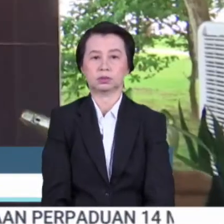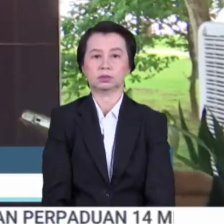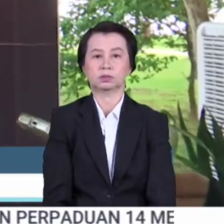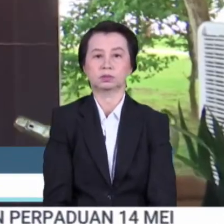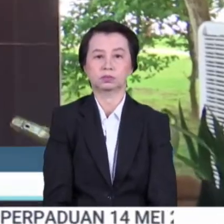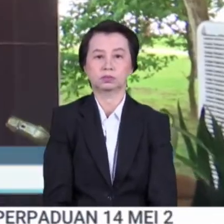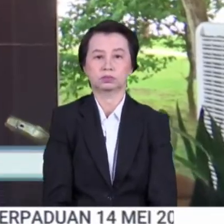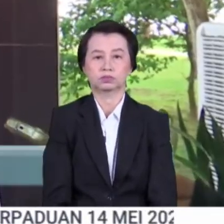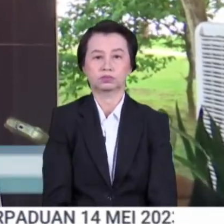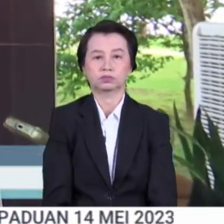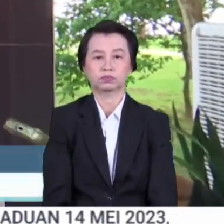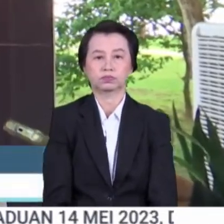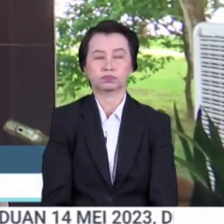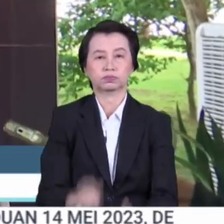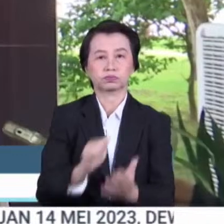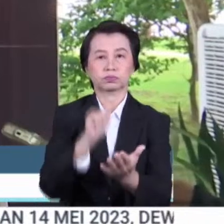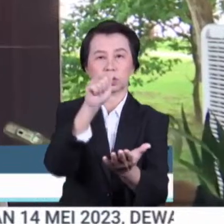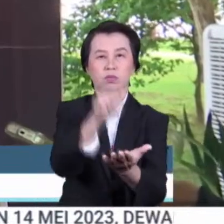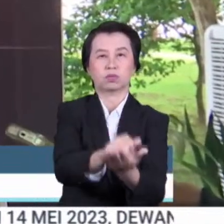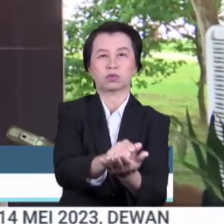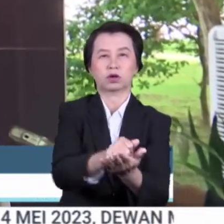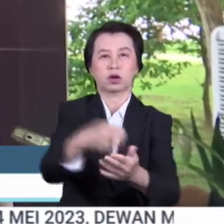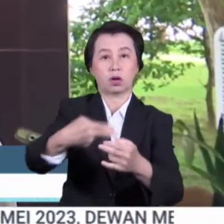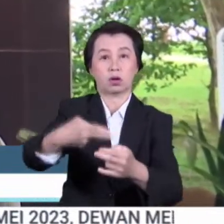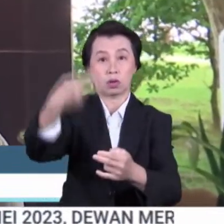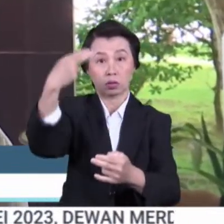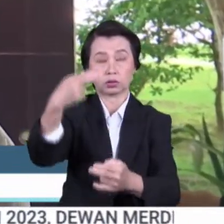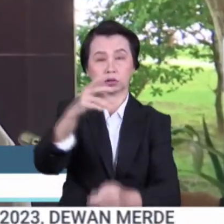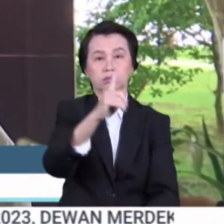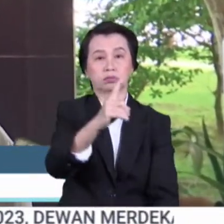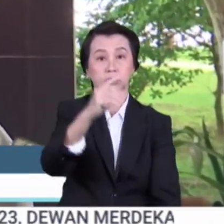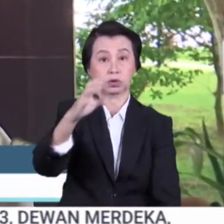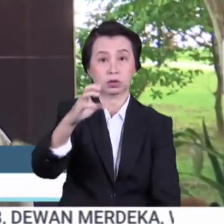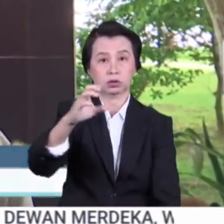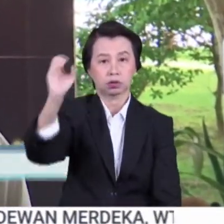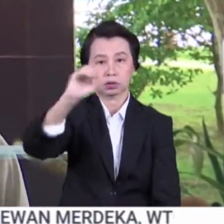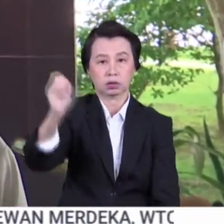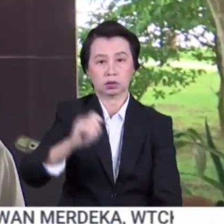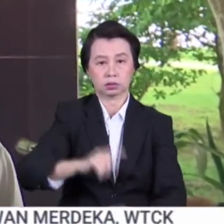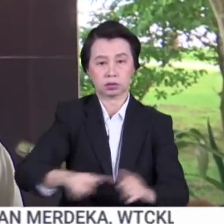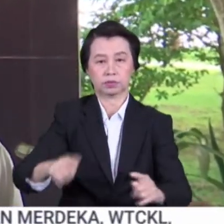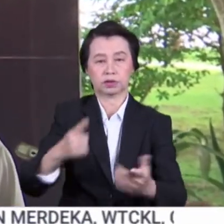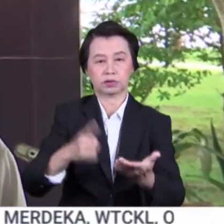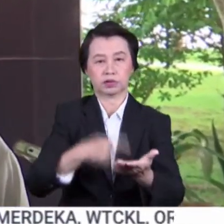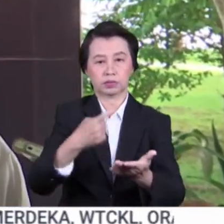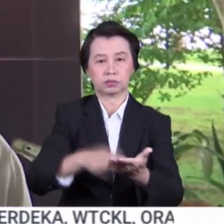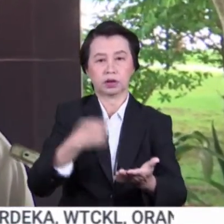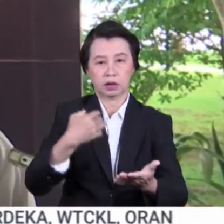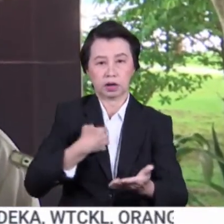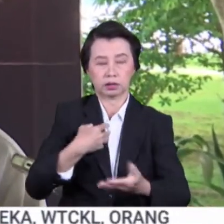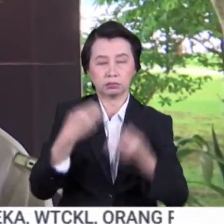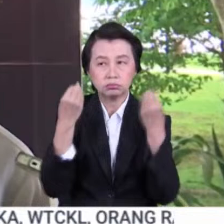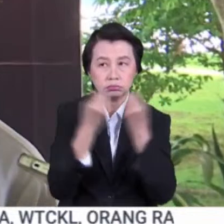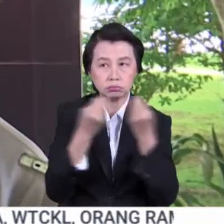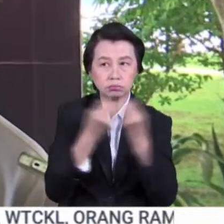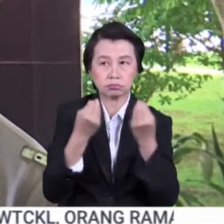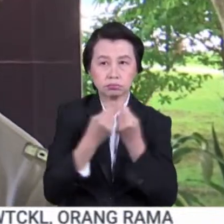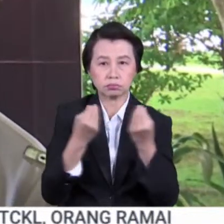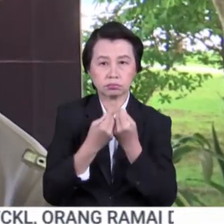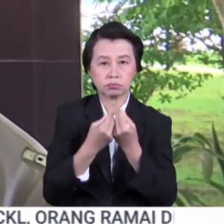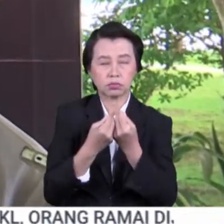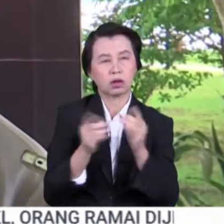I would say in terms of booking memang 100%, tapi along the way itu kadang-kadang ada cancellation. Cancellation yang